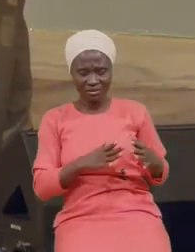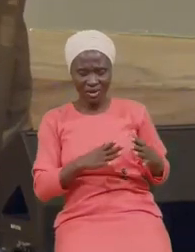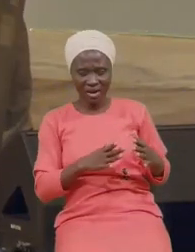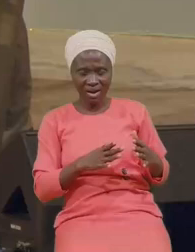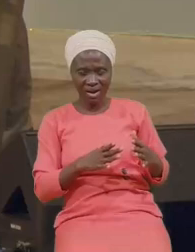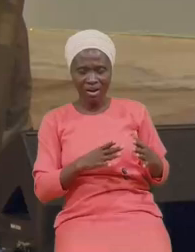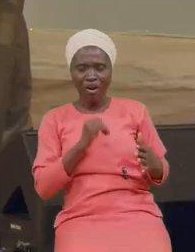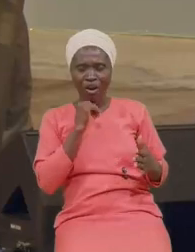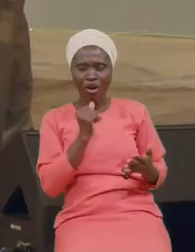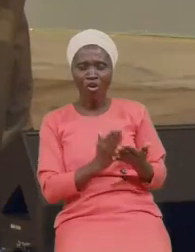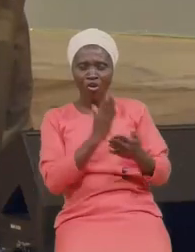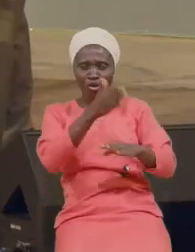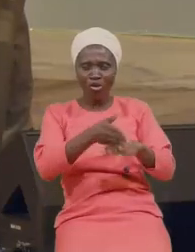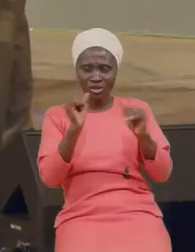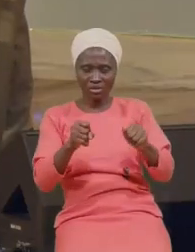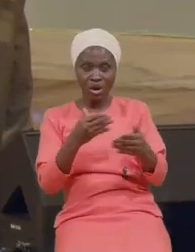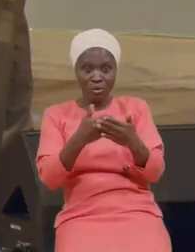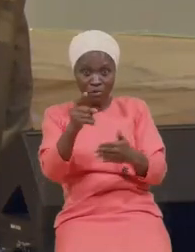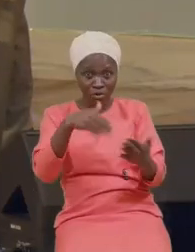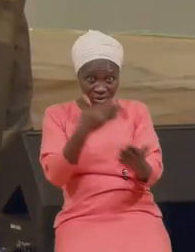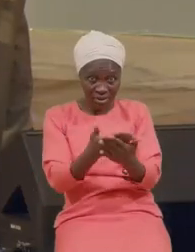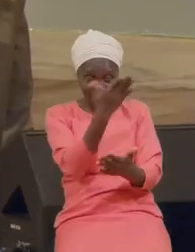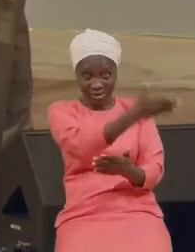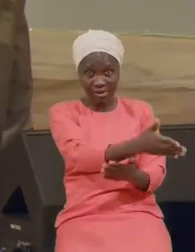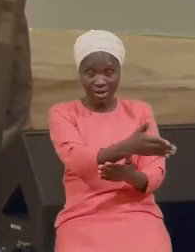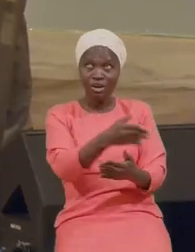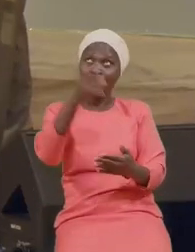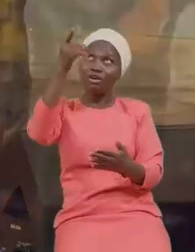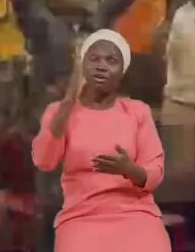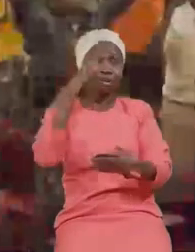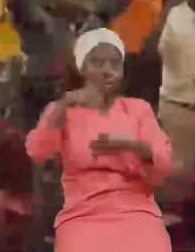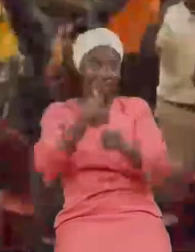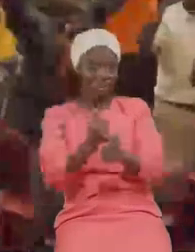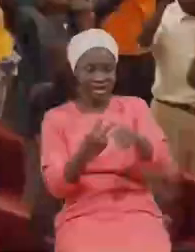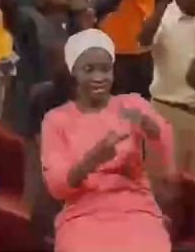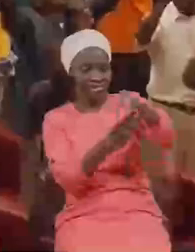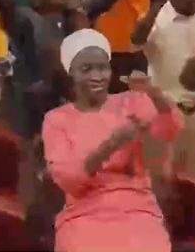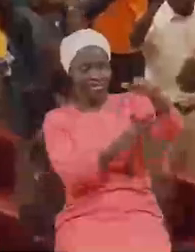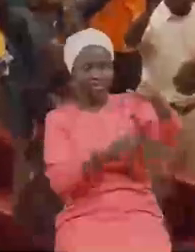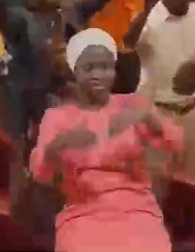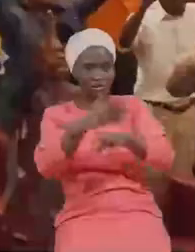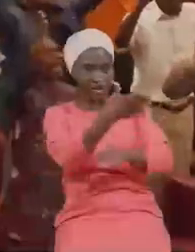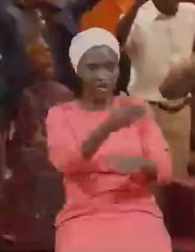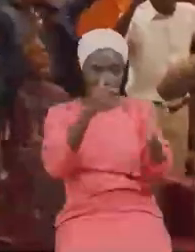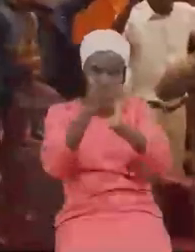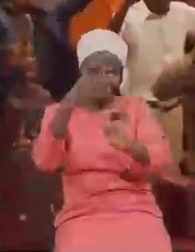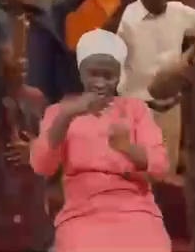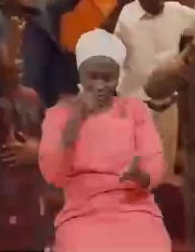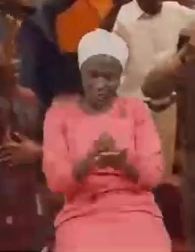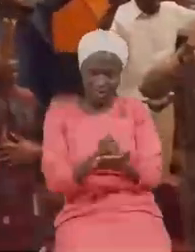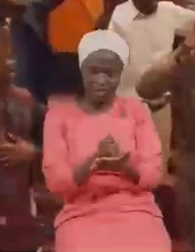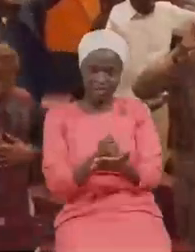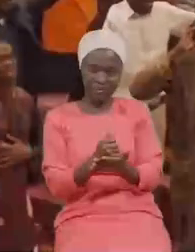avant que tu n'y arrives Dieu va couler un pont parle dessus le fleuve là pour toi l'arrivée pour